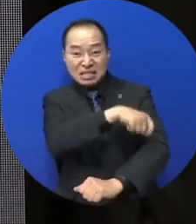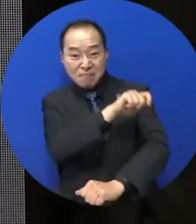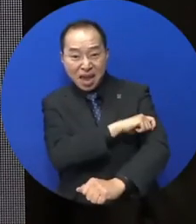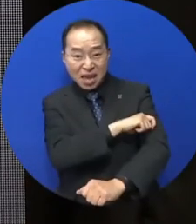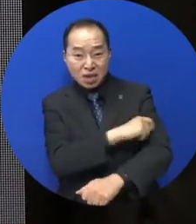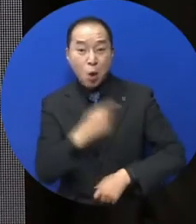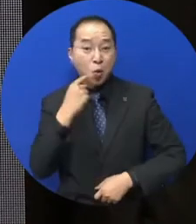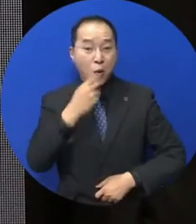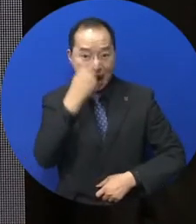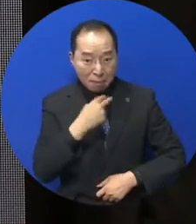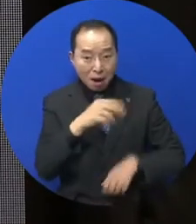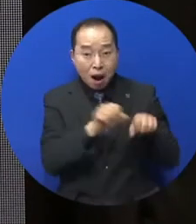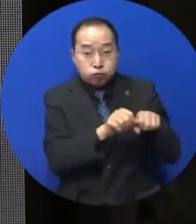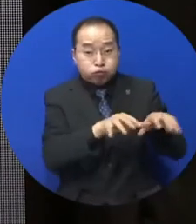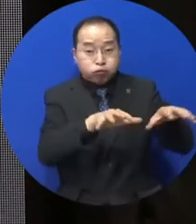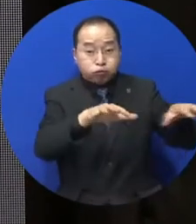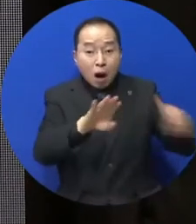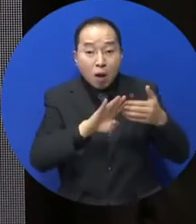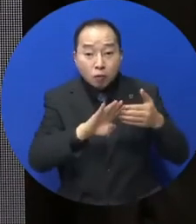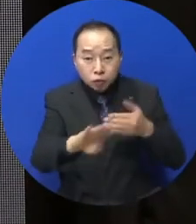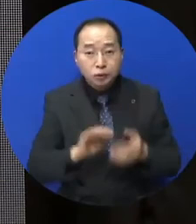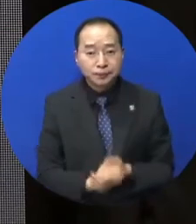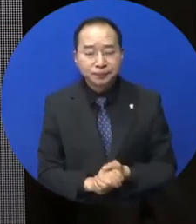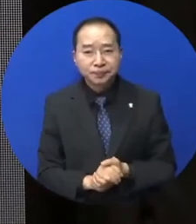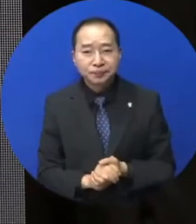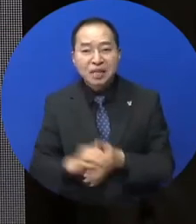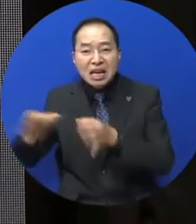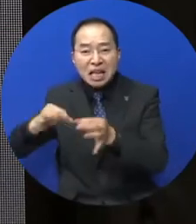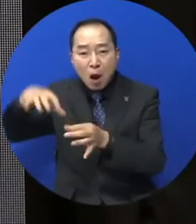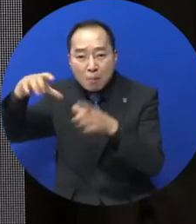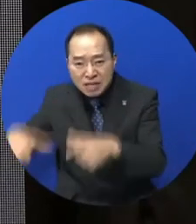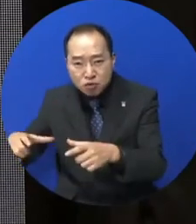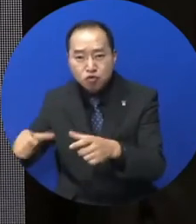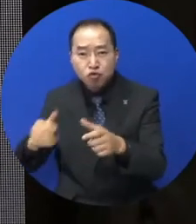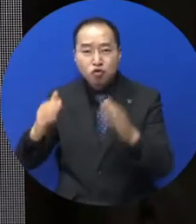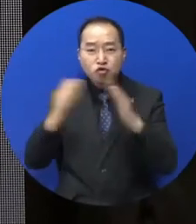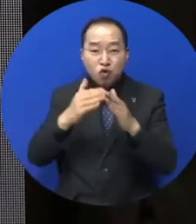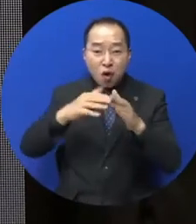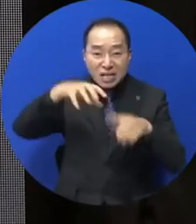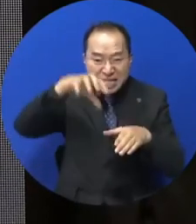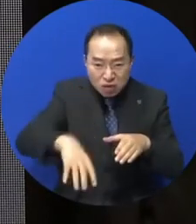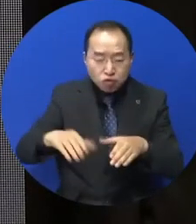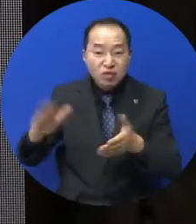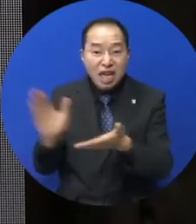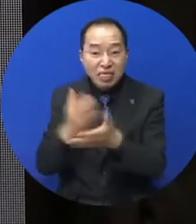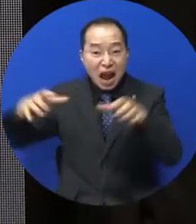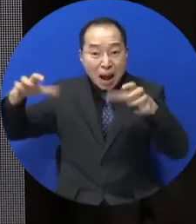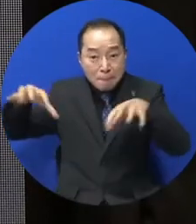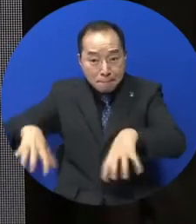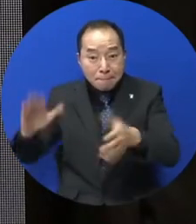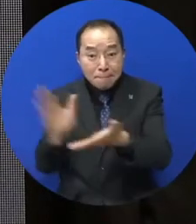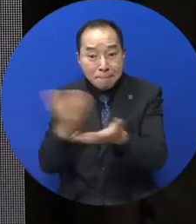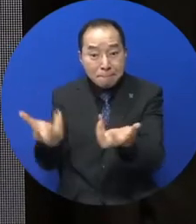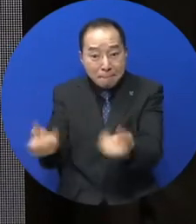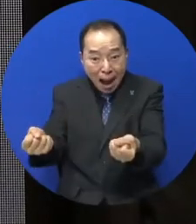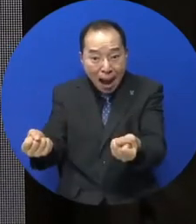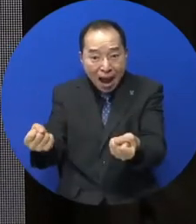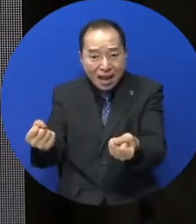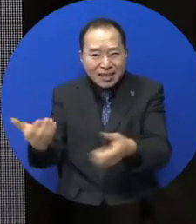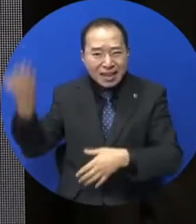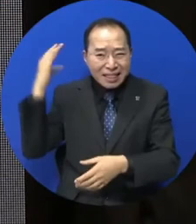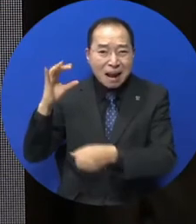이후에 뉴욕시가 설정한 조닝, 즉 상업지구, 주거지구와 같은 것들이 지난 100년간 도시의